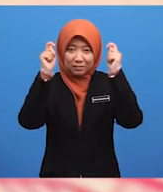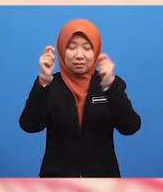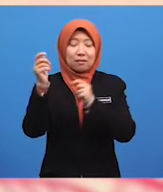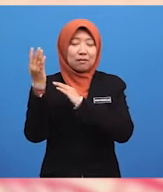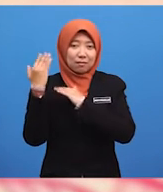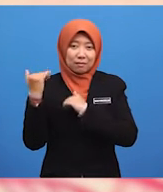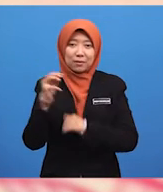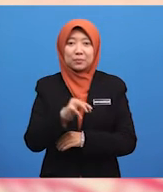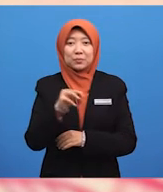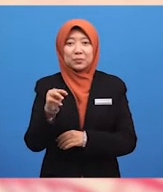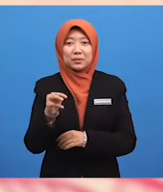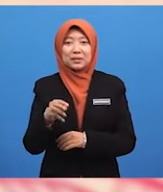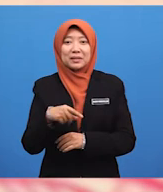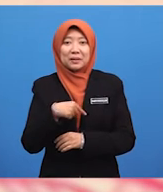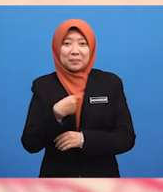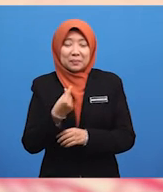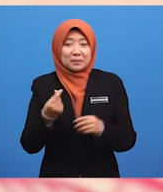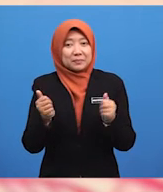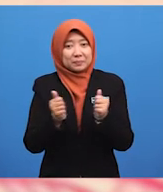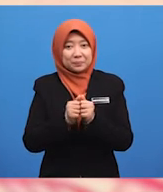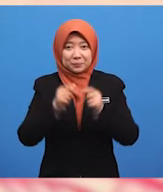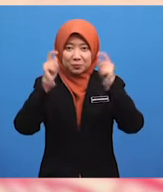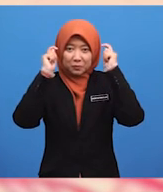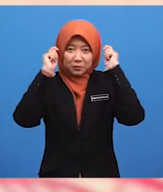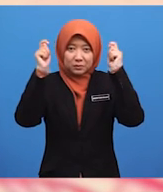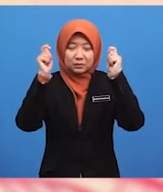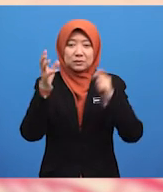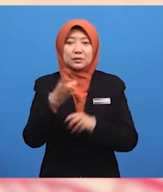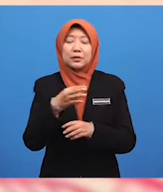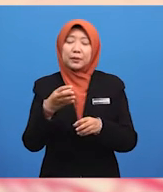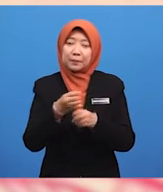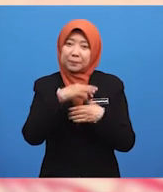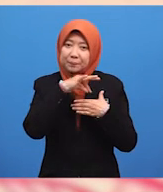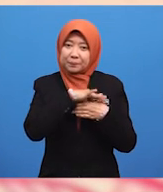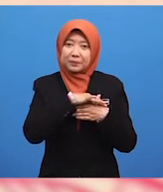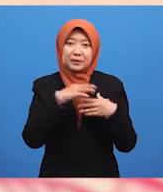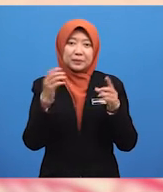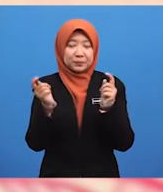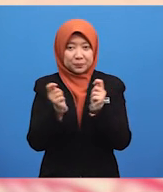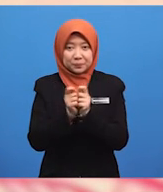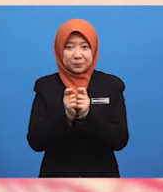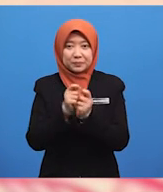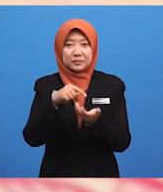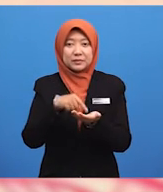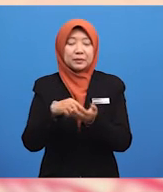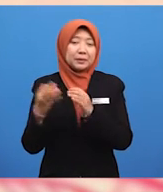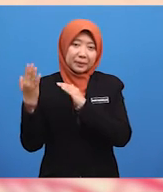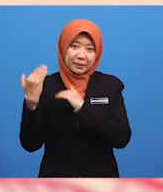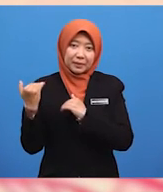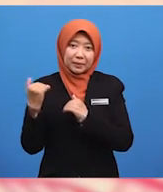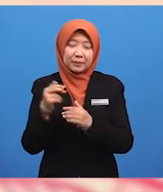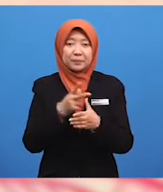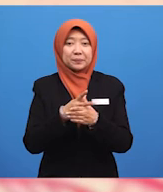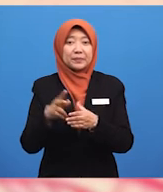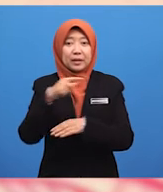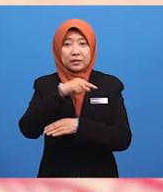berharap murid-murid gembira bersama Ustazah dan mendapat manfaat daripada pertemuan kita. Semoga